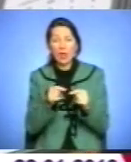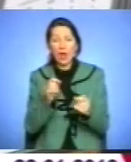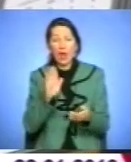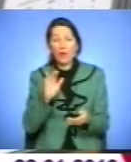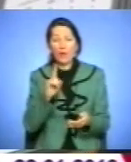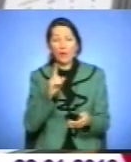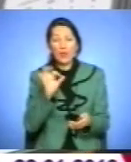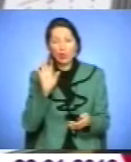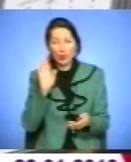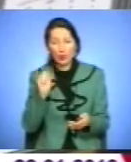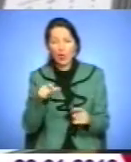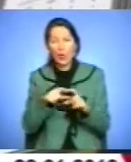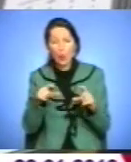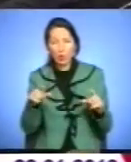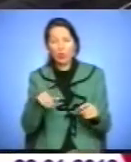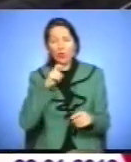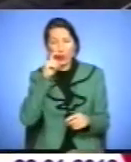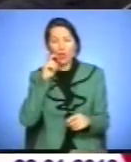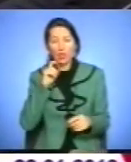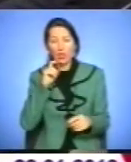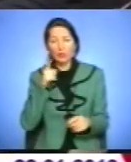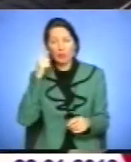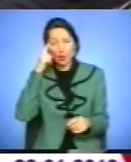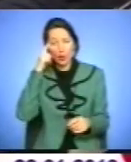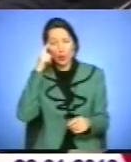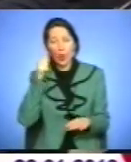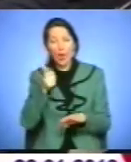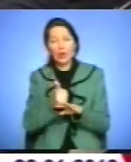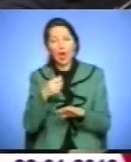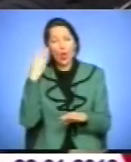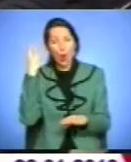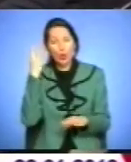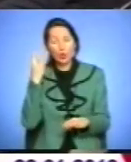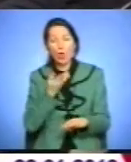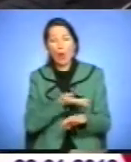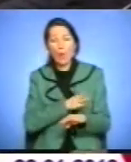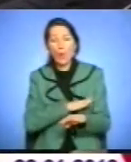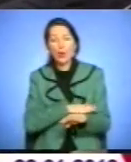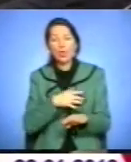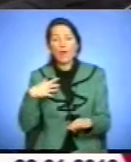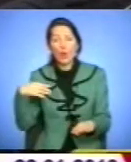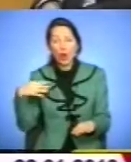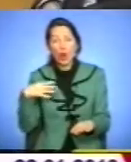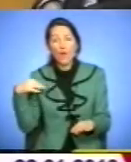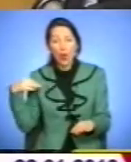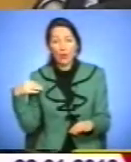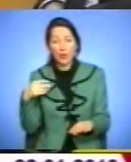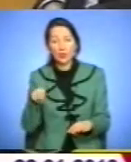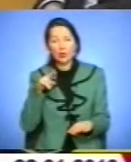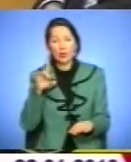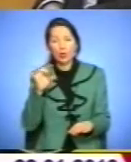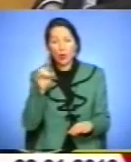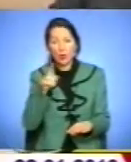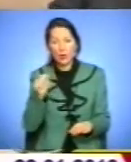візових пунктів в Україні. На думку генерального консула Польщі у Львові Ярослава Дрозда, нововідкритий пункт